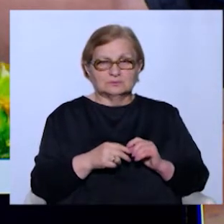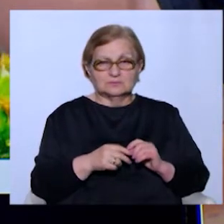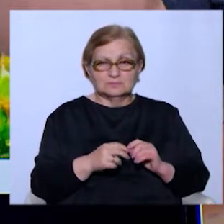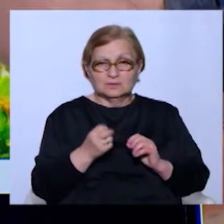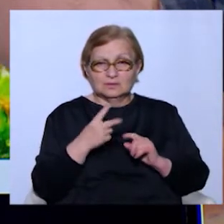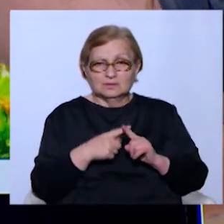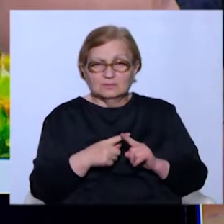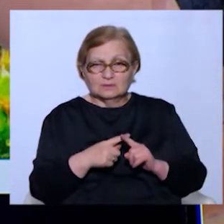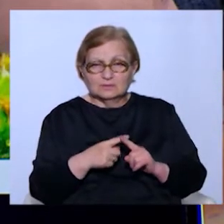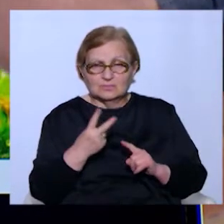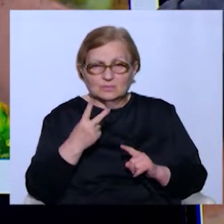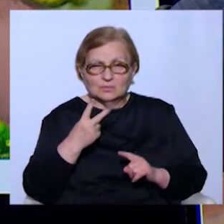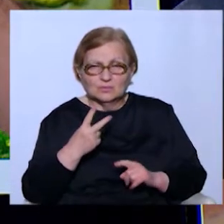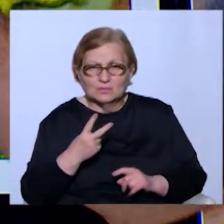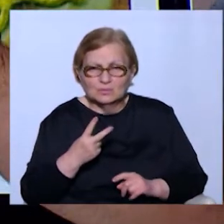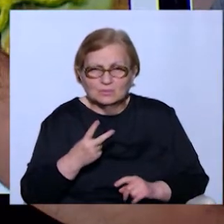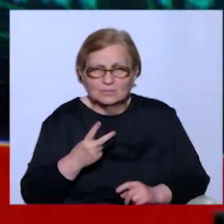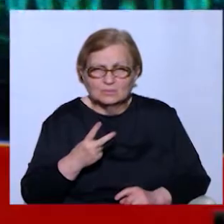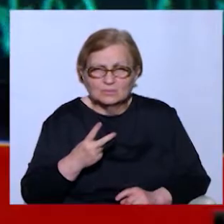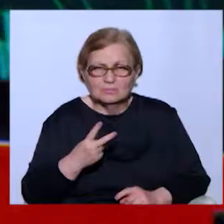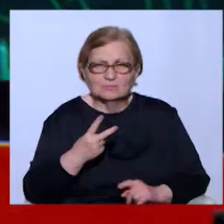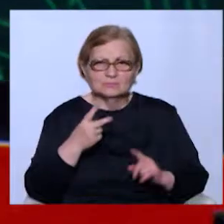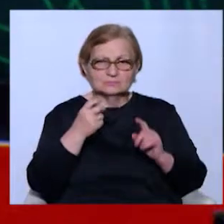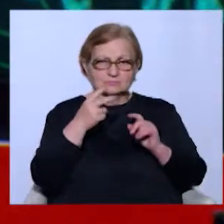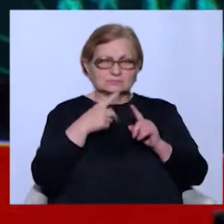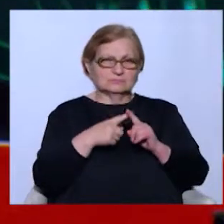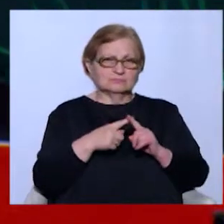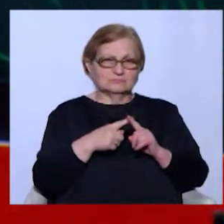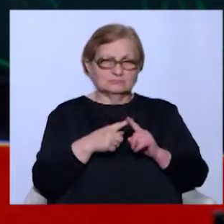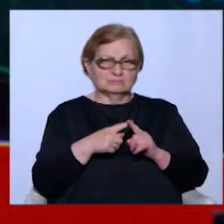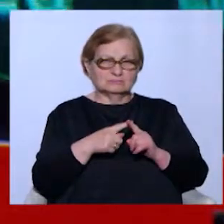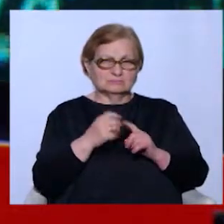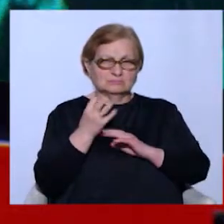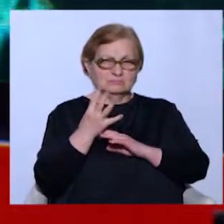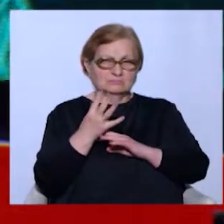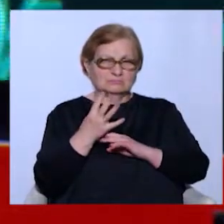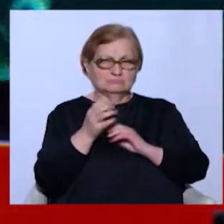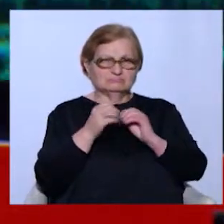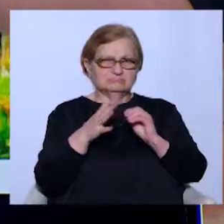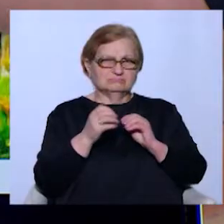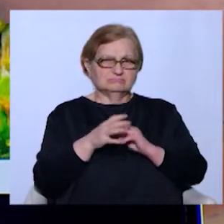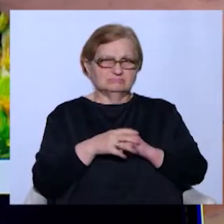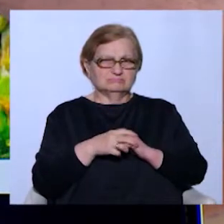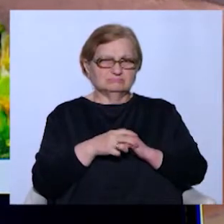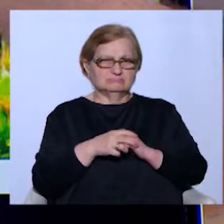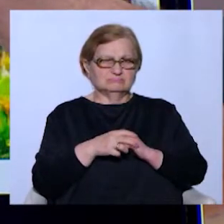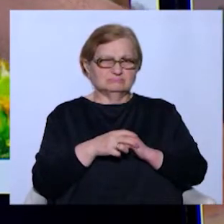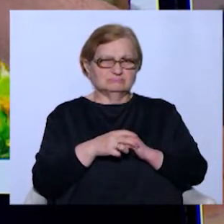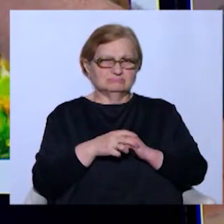გავაგრძელეთ, 12-ს მიუმატოთ 2. 12-ს მიუმატოთ 2 არის 14. აქ 15 წერია, ესე